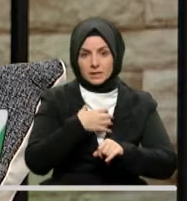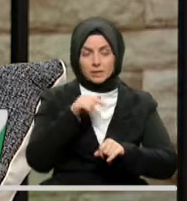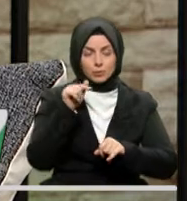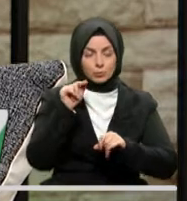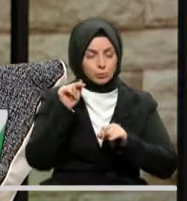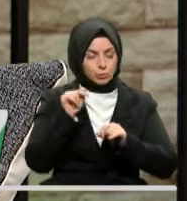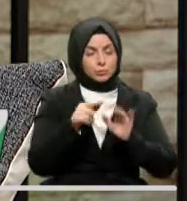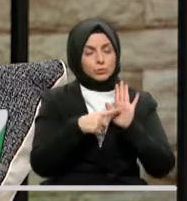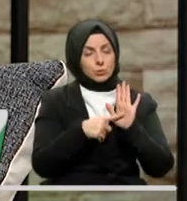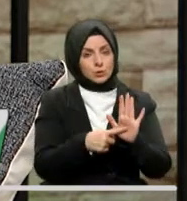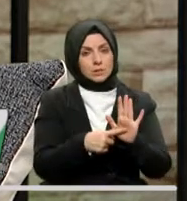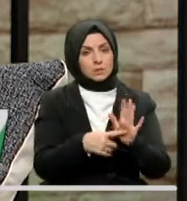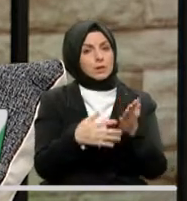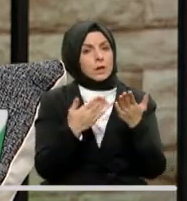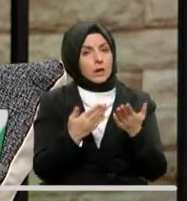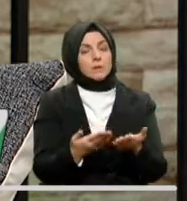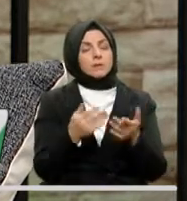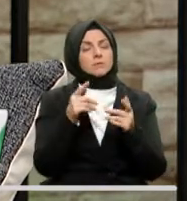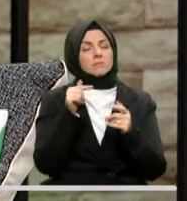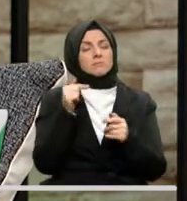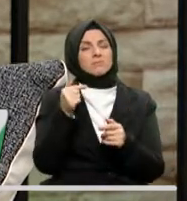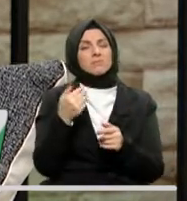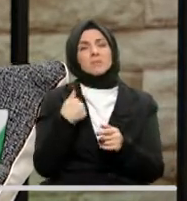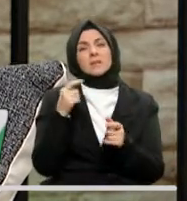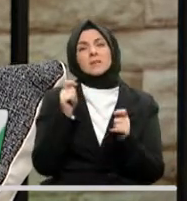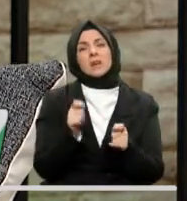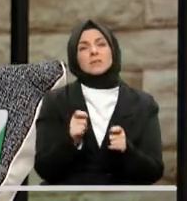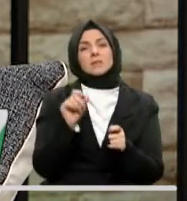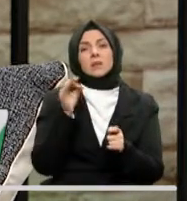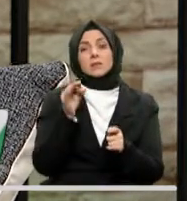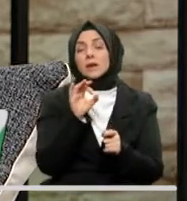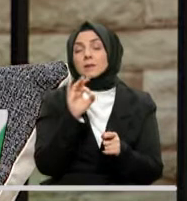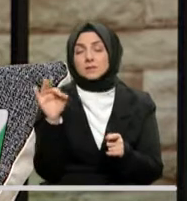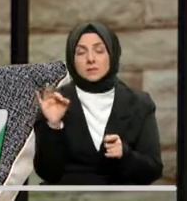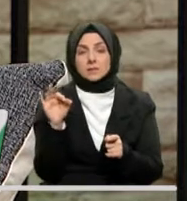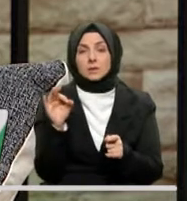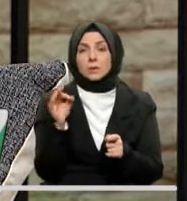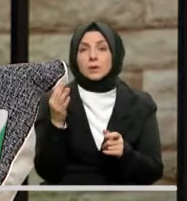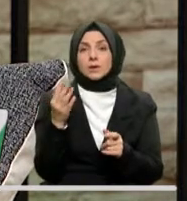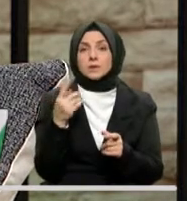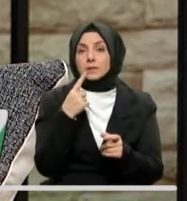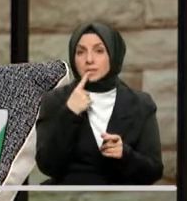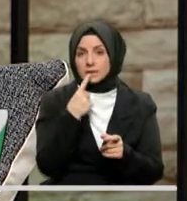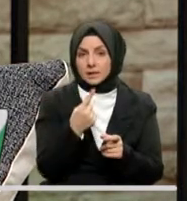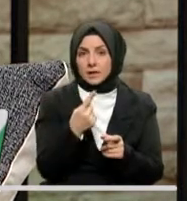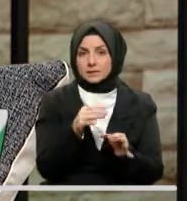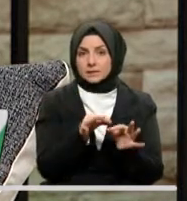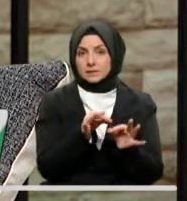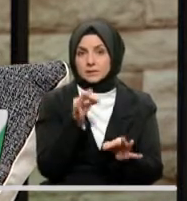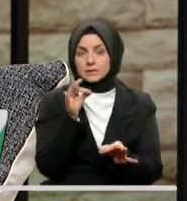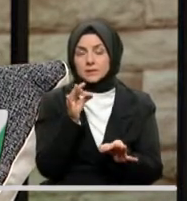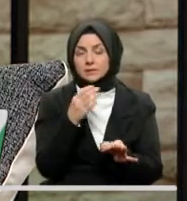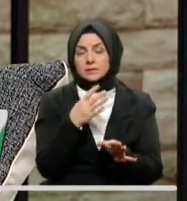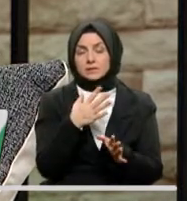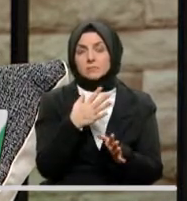Evet sen gerçekten değersizsin sen gerçekten sevilmeyi onaylanmayı hak etmiyorsun dedi diyen insanları